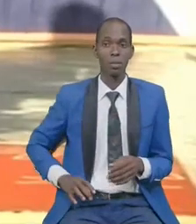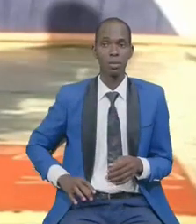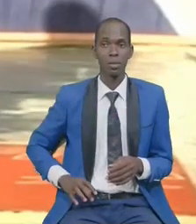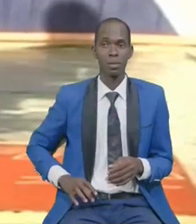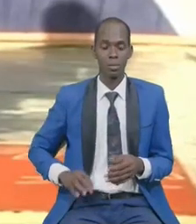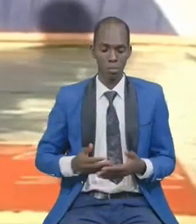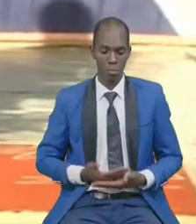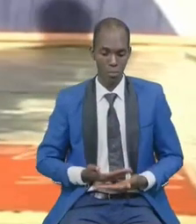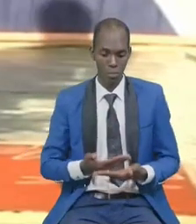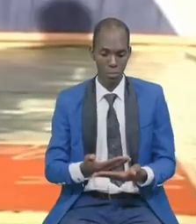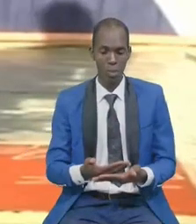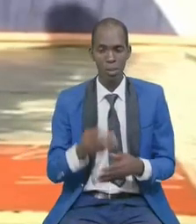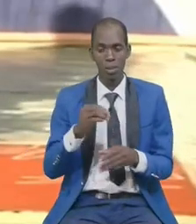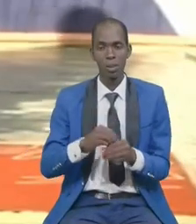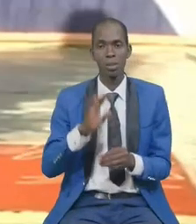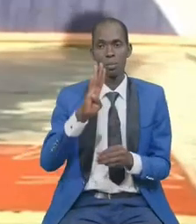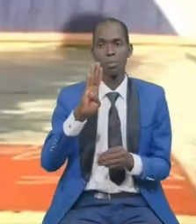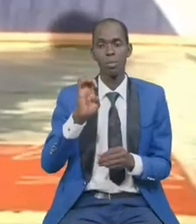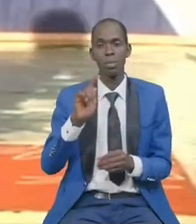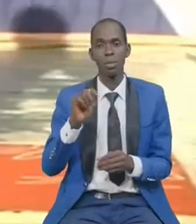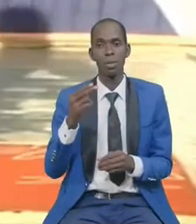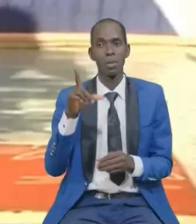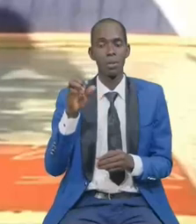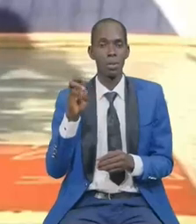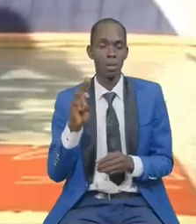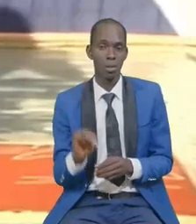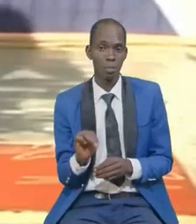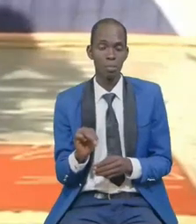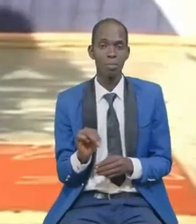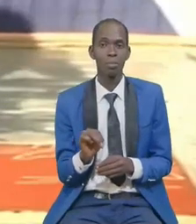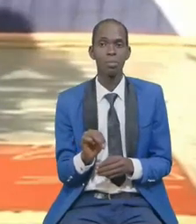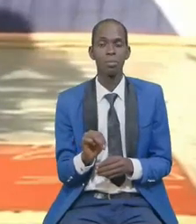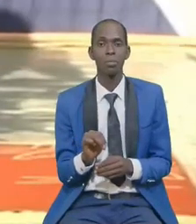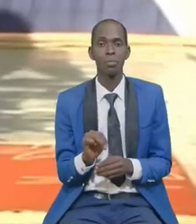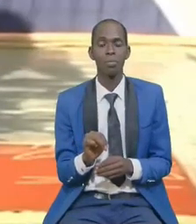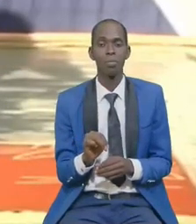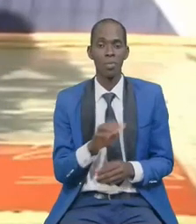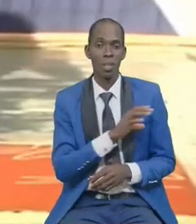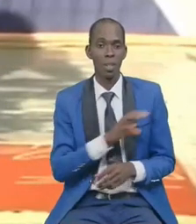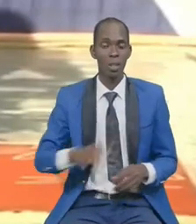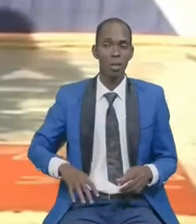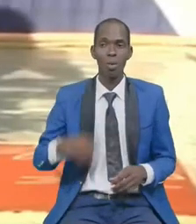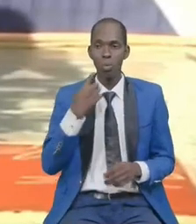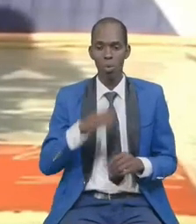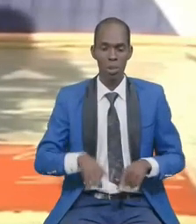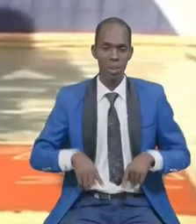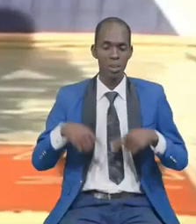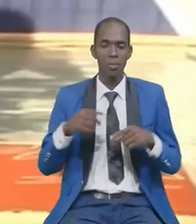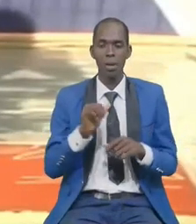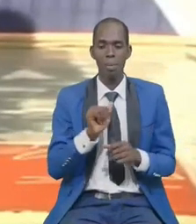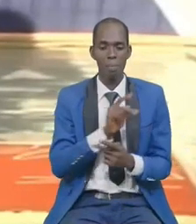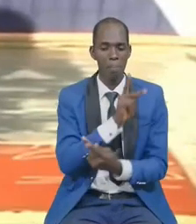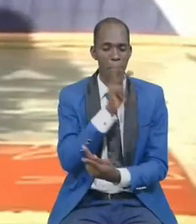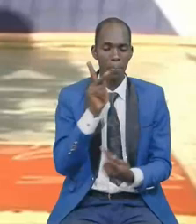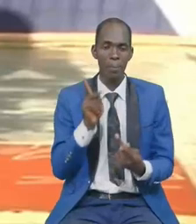né à Bethléem, Christ, qui a mené une vie parfaite, une